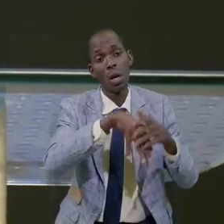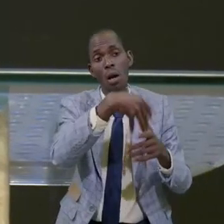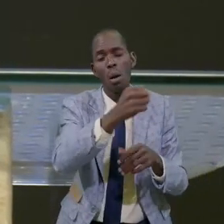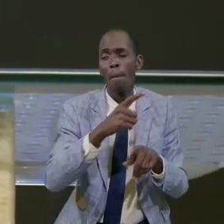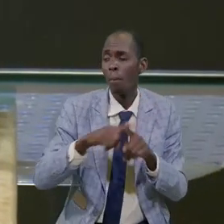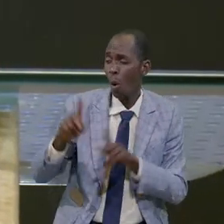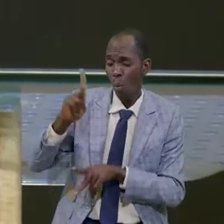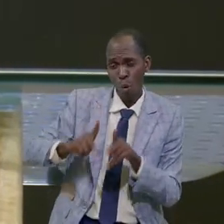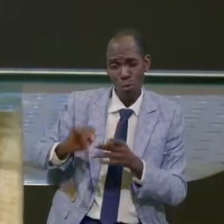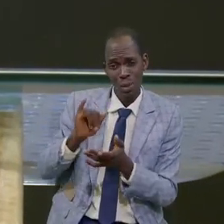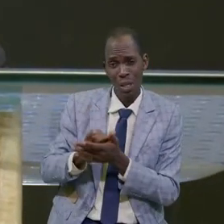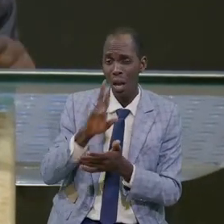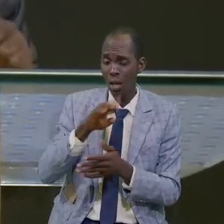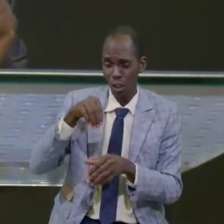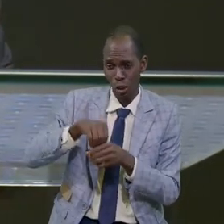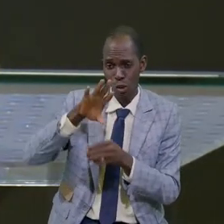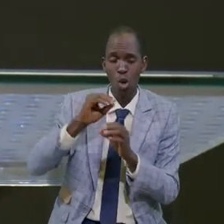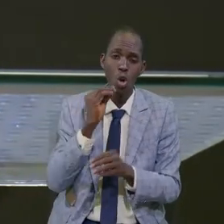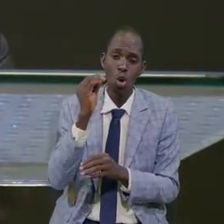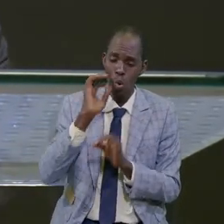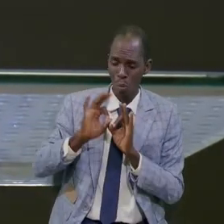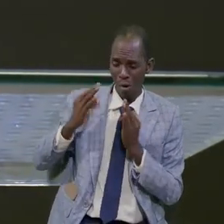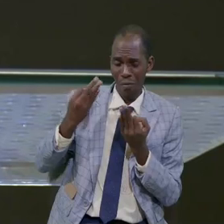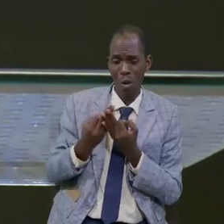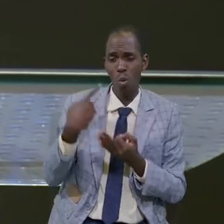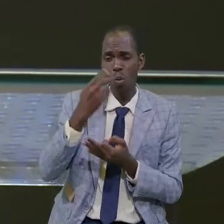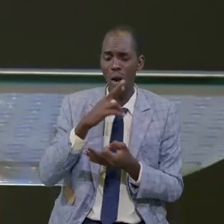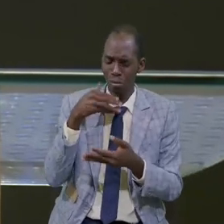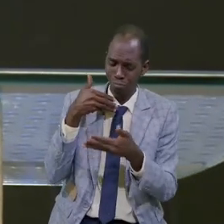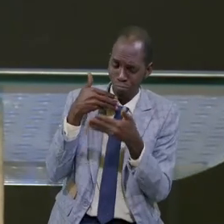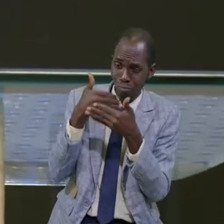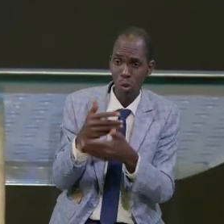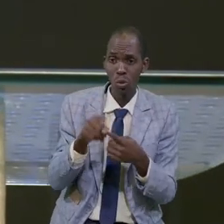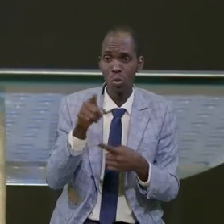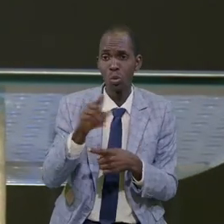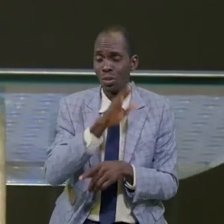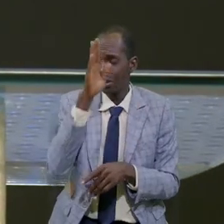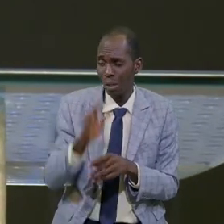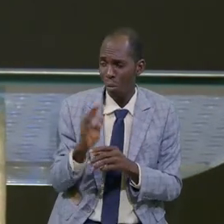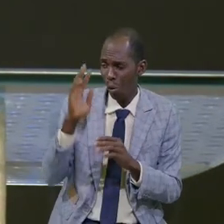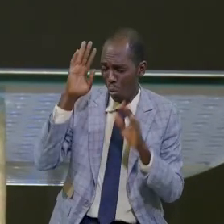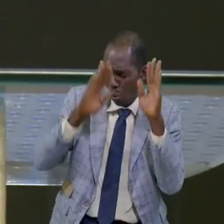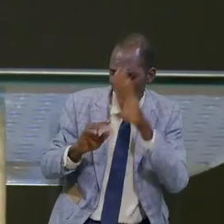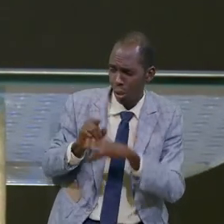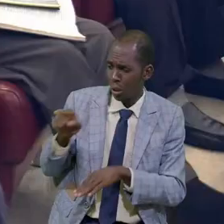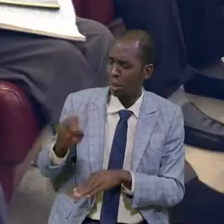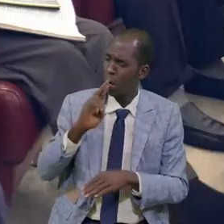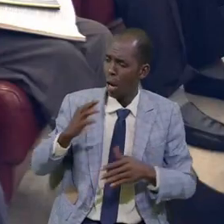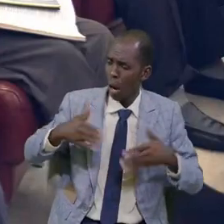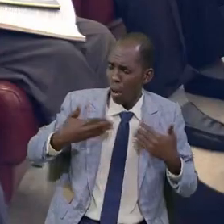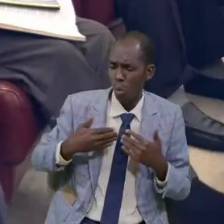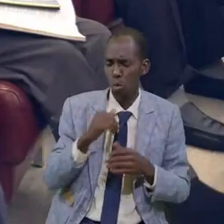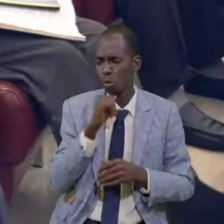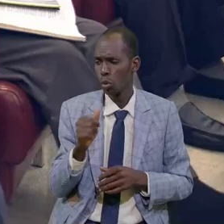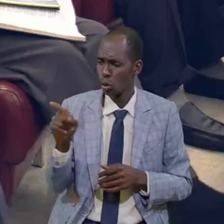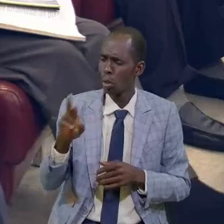gens qui sont proches de toi, vous n'avez aucun souci s'ils sont contents ou pas. Vous ne